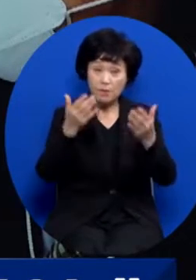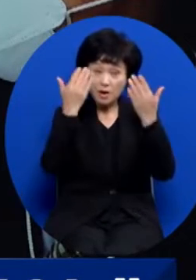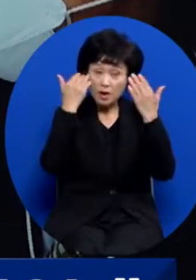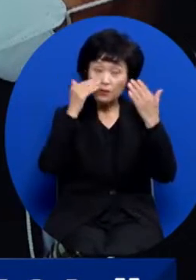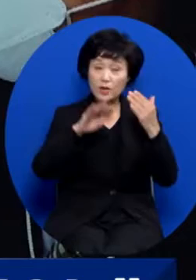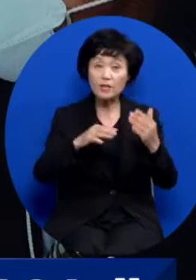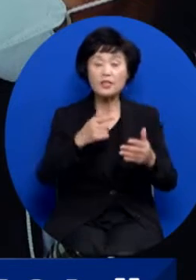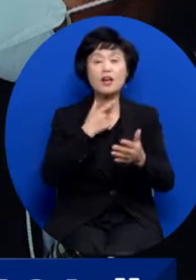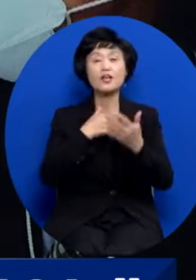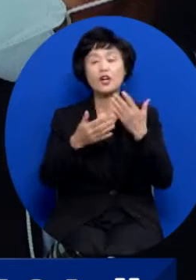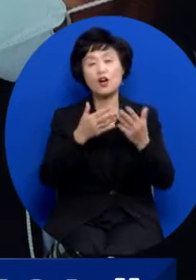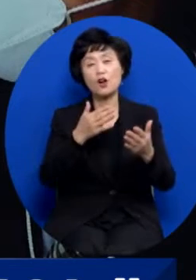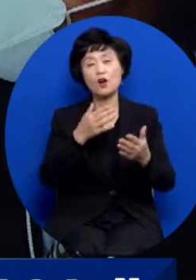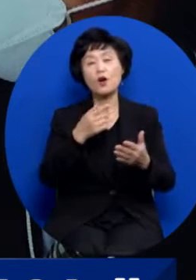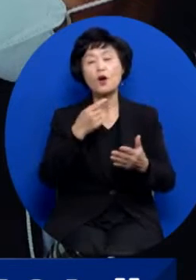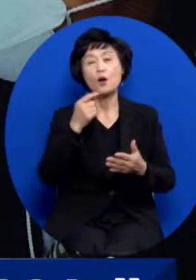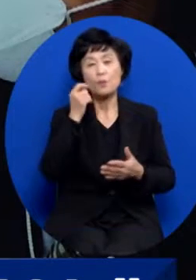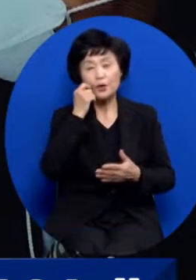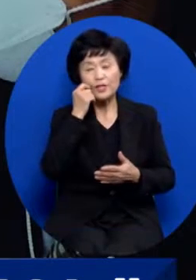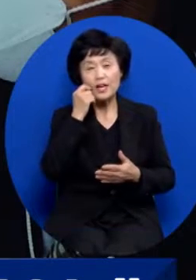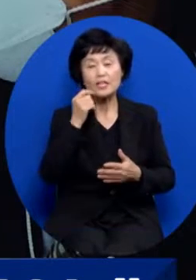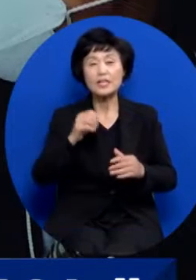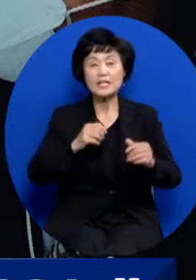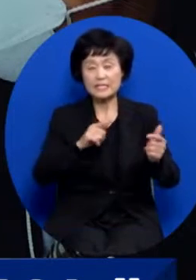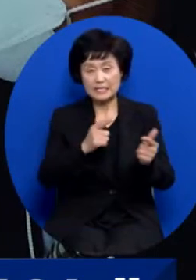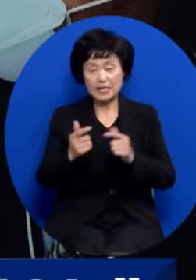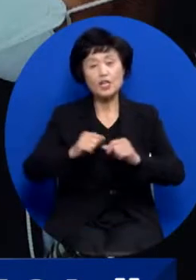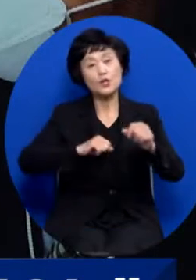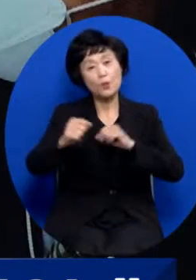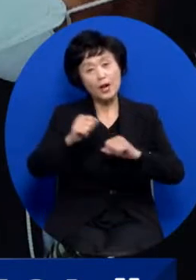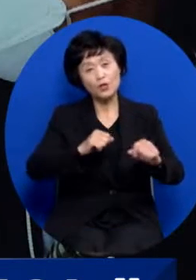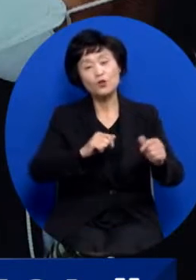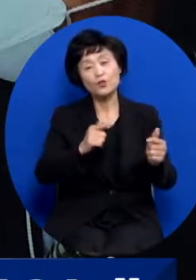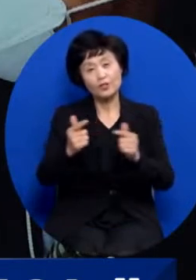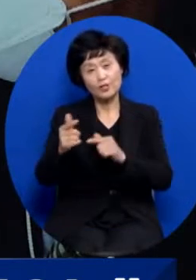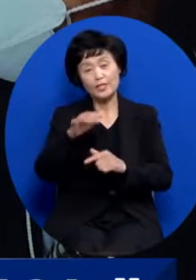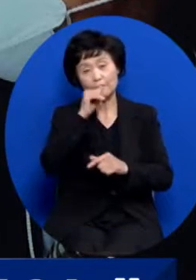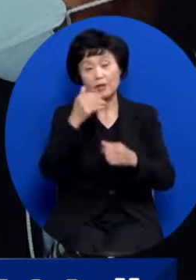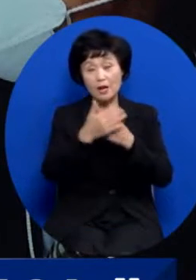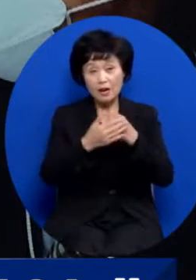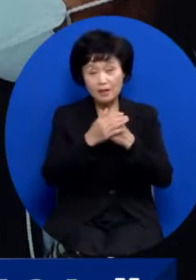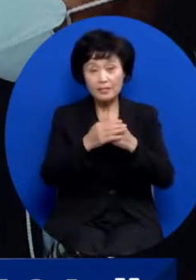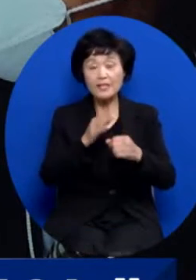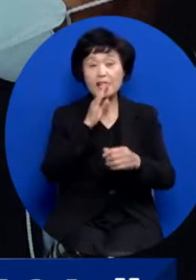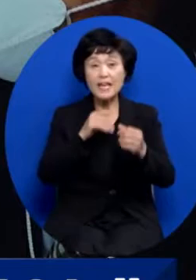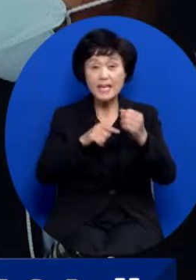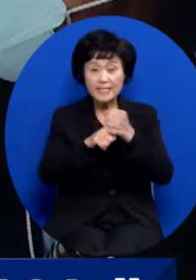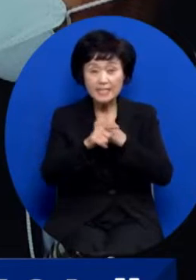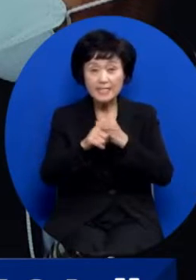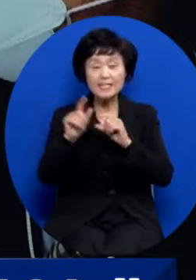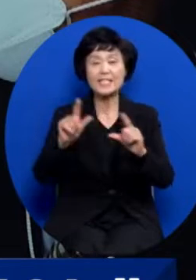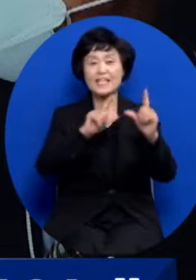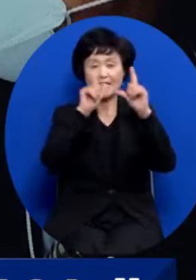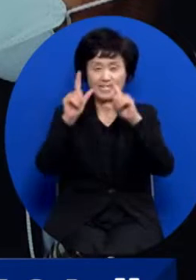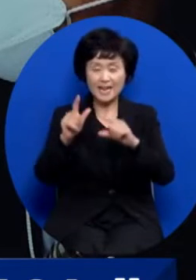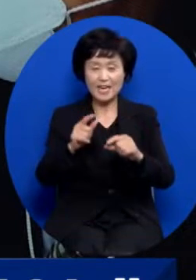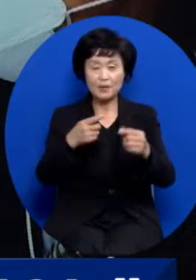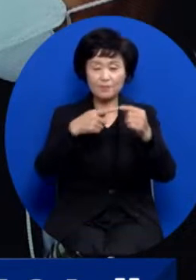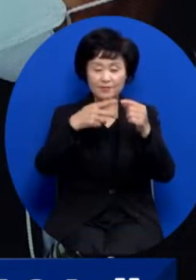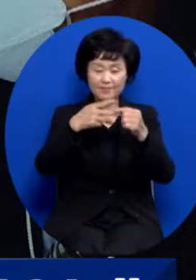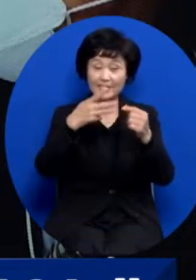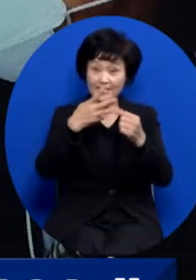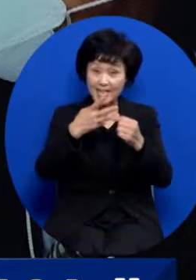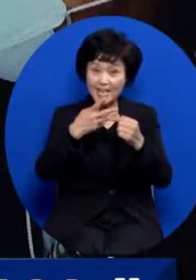없는 색다른 체험과 활동들을 누릴 수 있다고 하는데요. 은혜, 진리, 살림, 3대 정신으로 글로벌 리더를